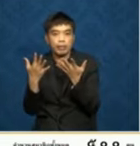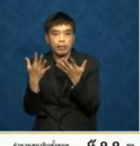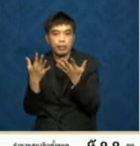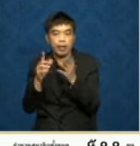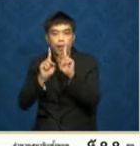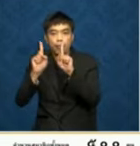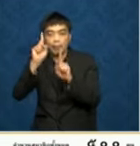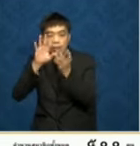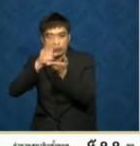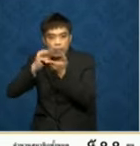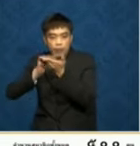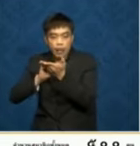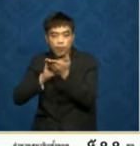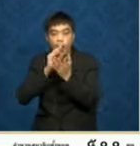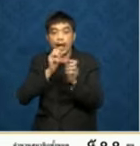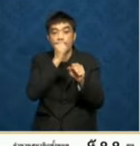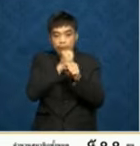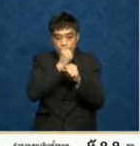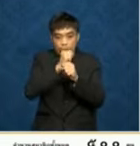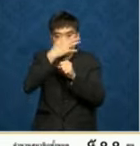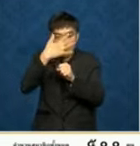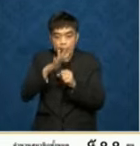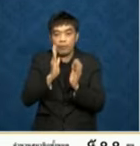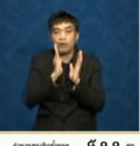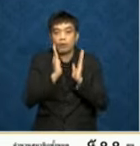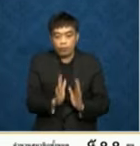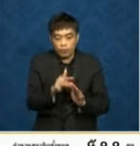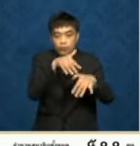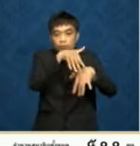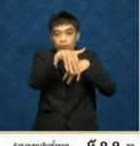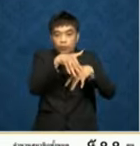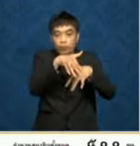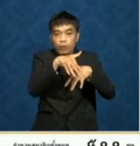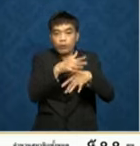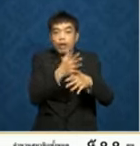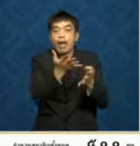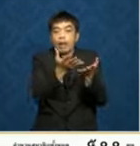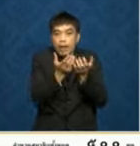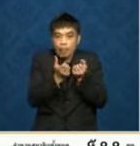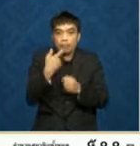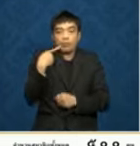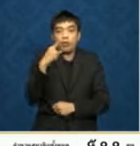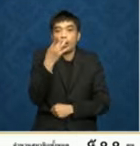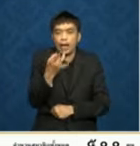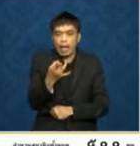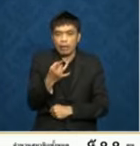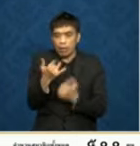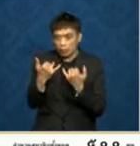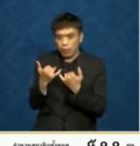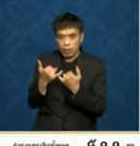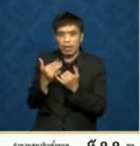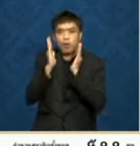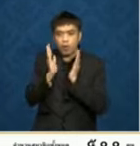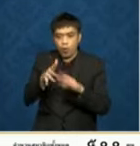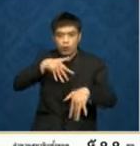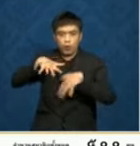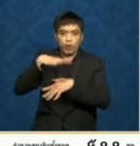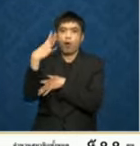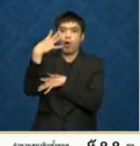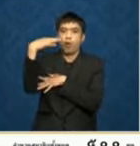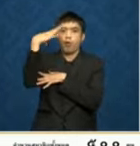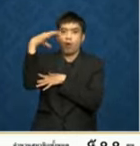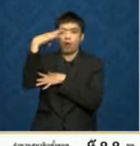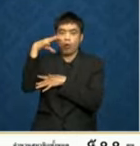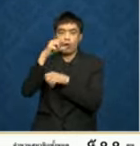ได้ลับริการทมัทันทรวงทีหอเป่ประชาชนถูกหลอกไม่เวนวันครับแต่พอเขาโทรเขา AOC